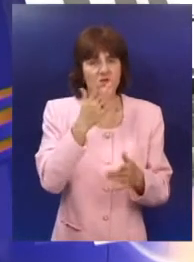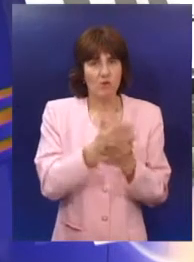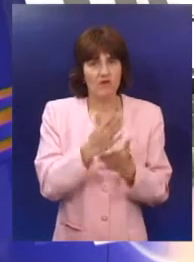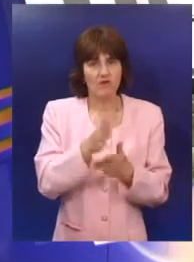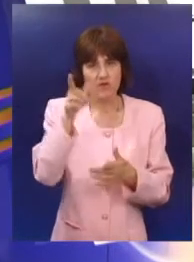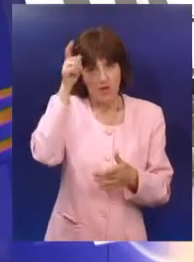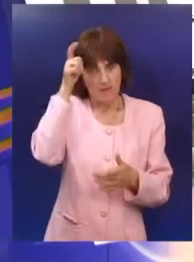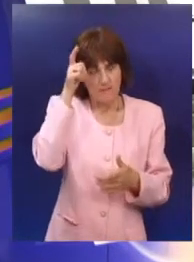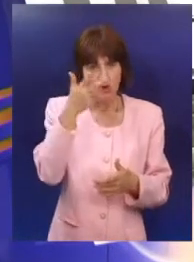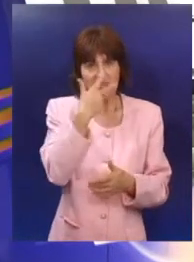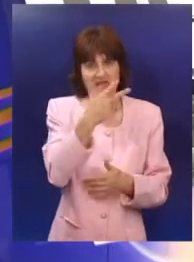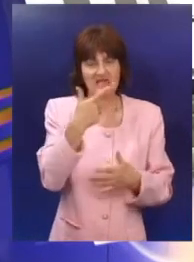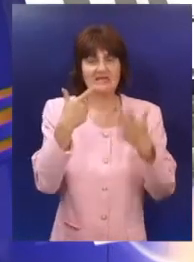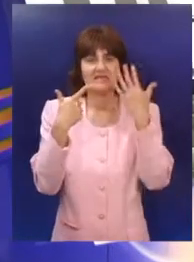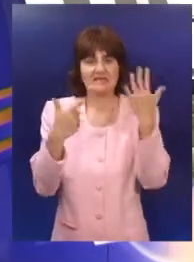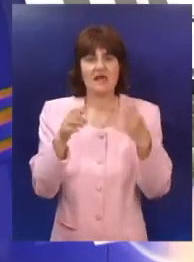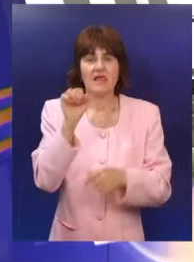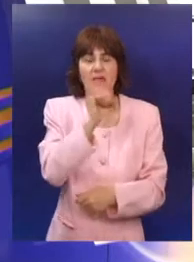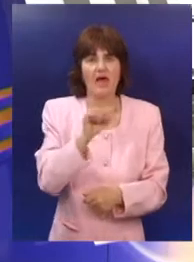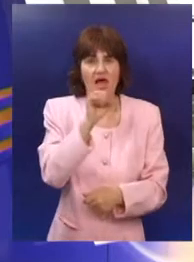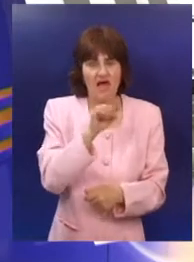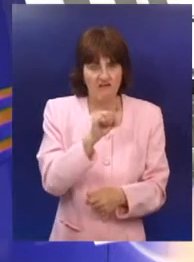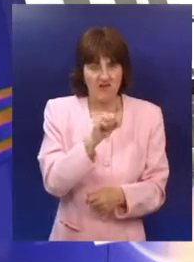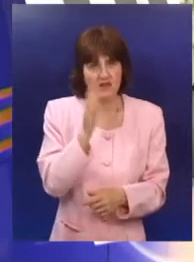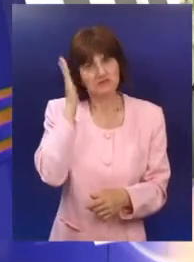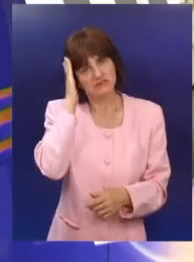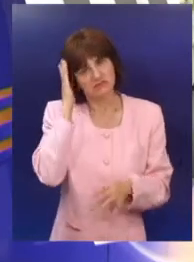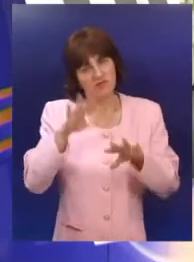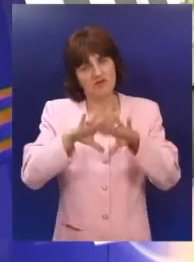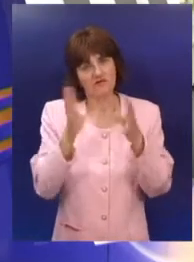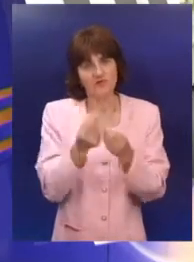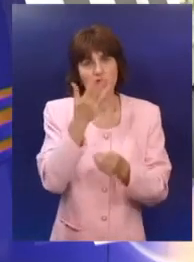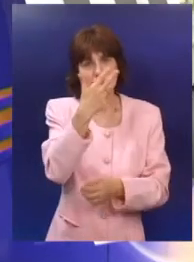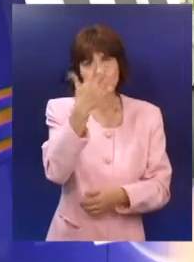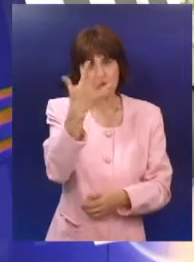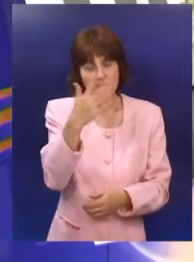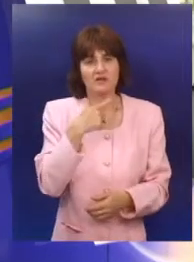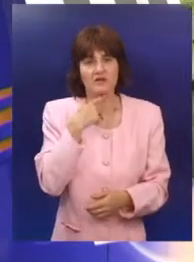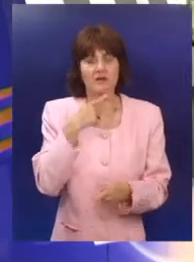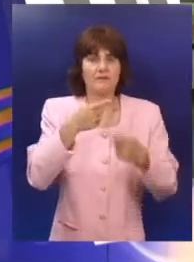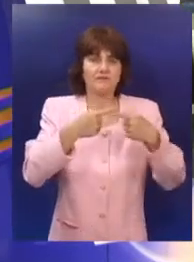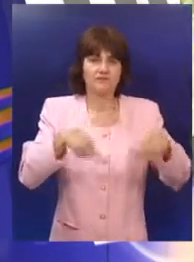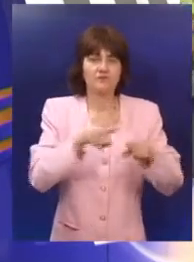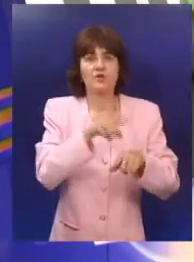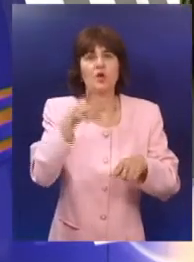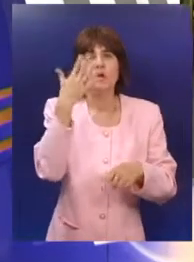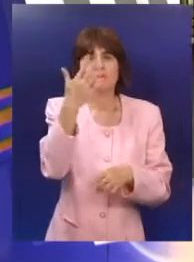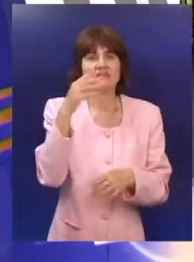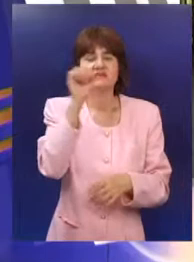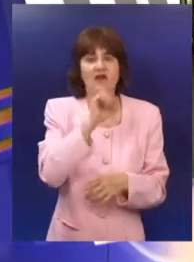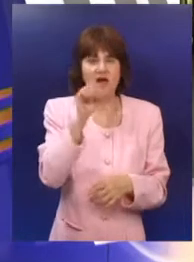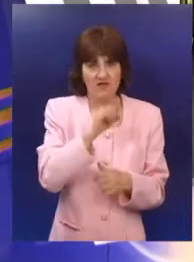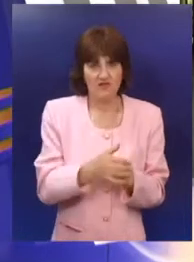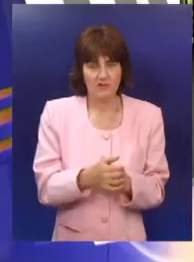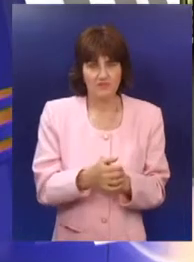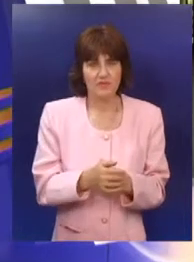Beograda, po ceni od 37,5 evra, u kušet kolima 45, a u spavaćim kolima 50 evra, dok prevoz